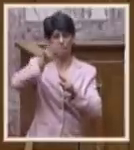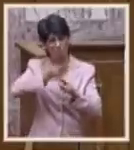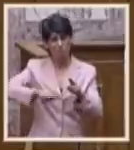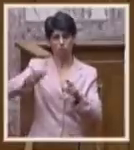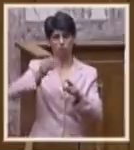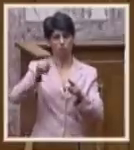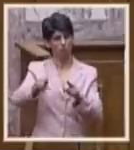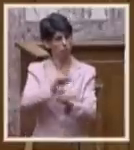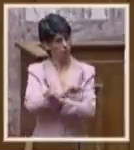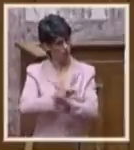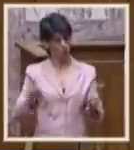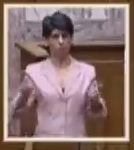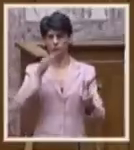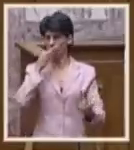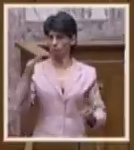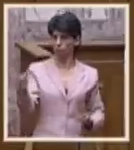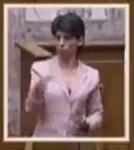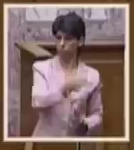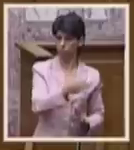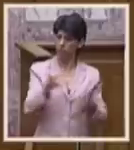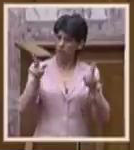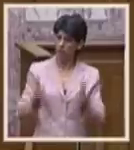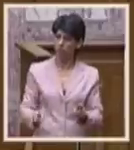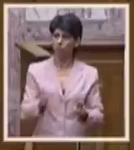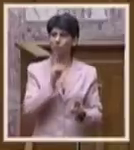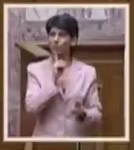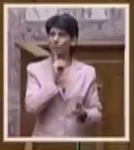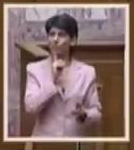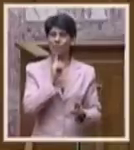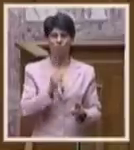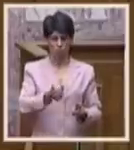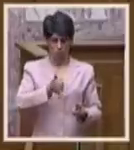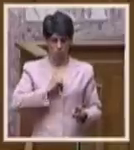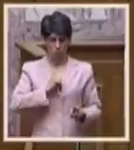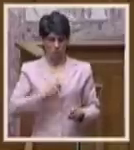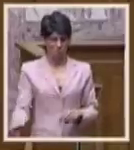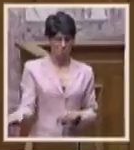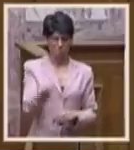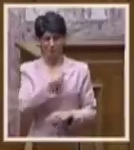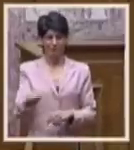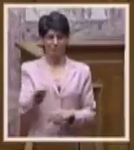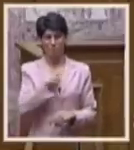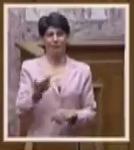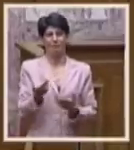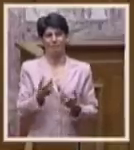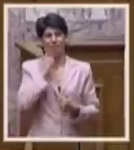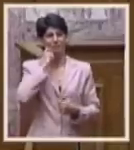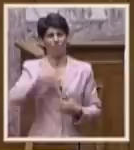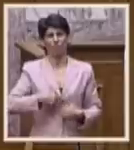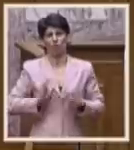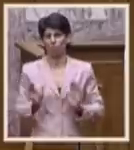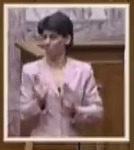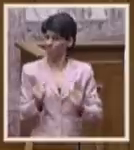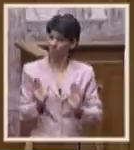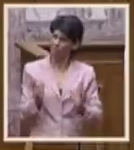πρέπει να το πούμε πολύ καθαρά, για να πάψουμε να αυτομαστιγωνόμαστε ως χώρα. Το πρόβλημα δεν είναι ότι εμείς δεν τηρήσαμε